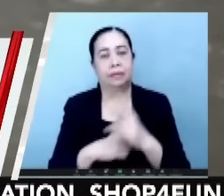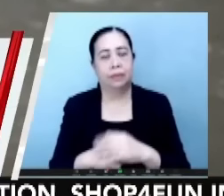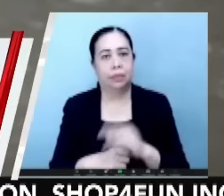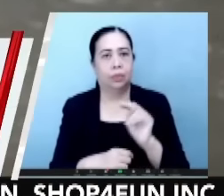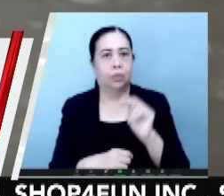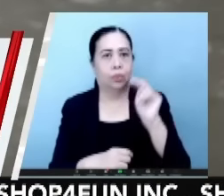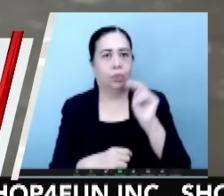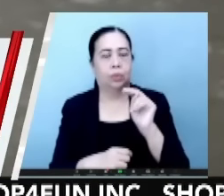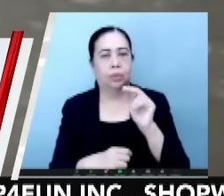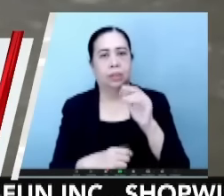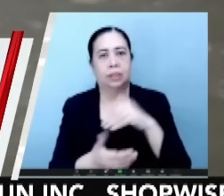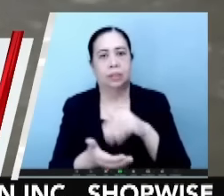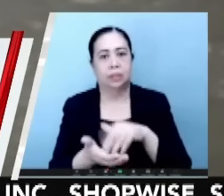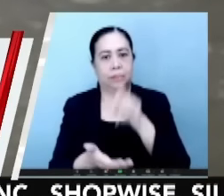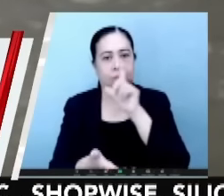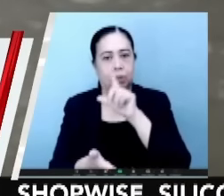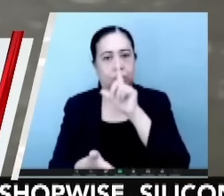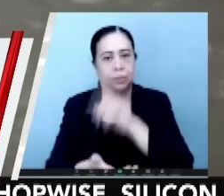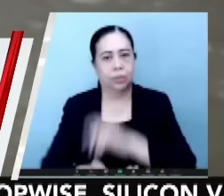Jasmine.